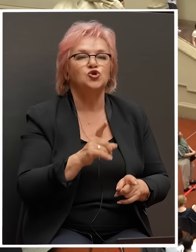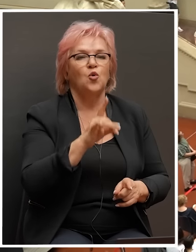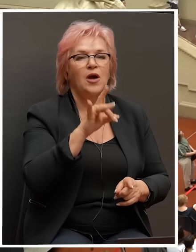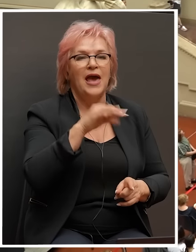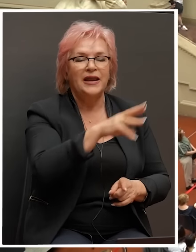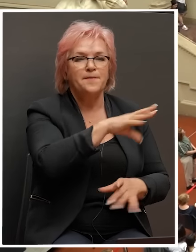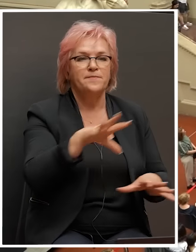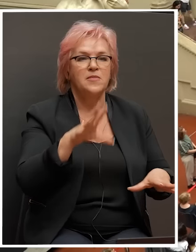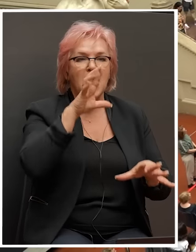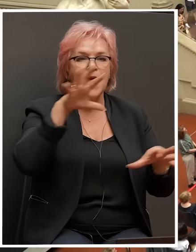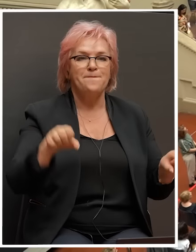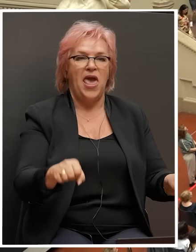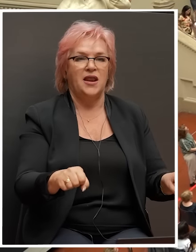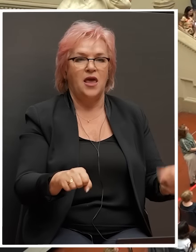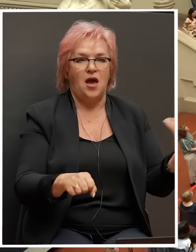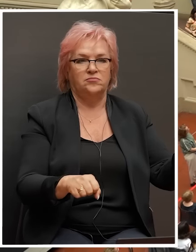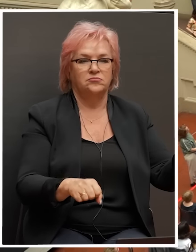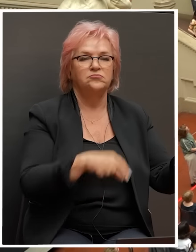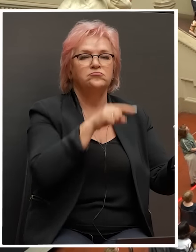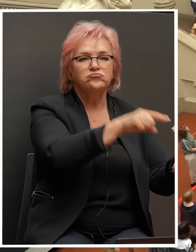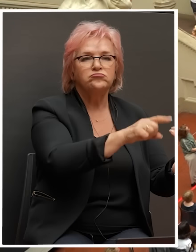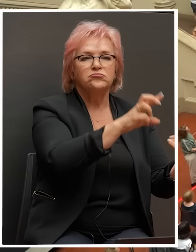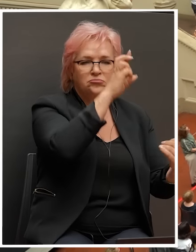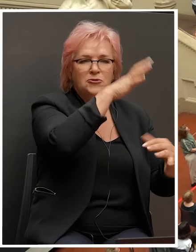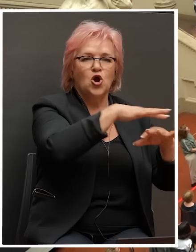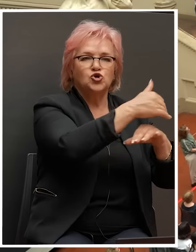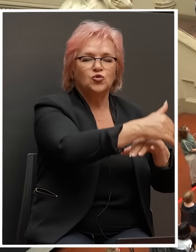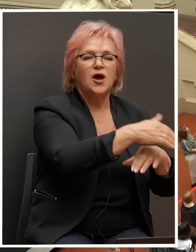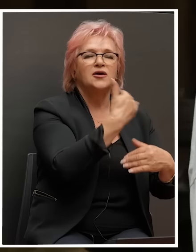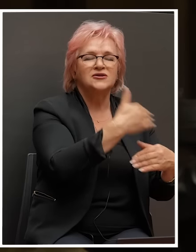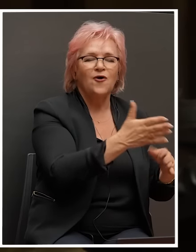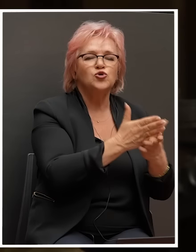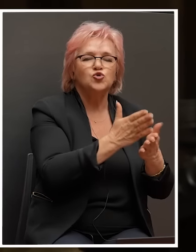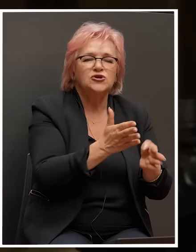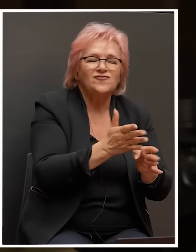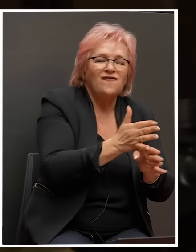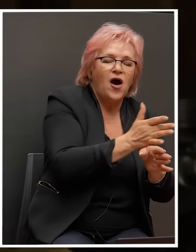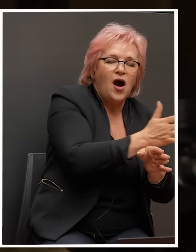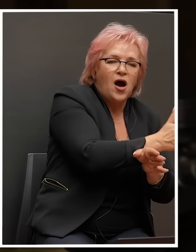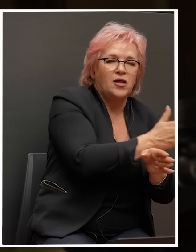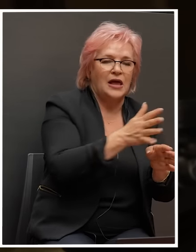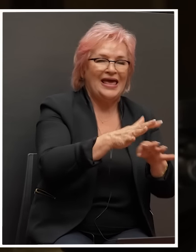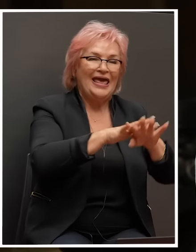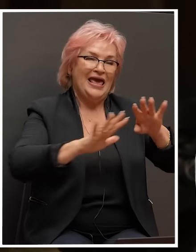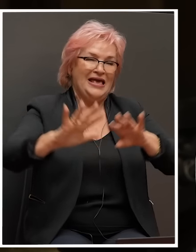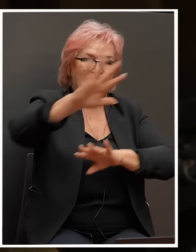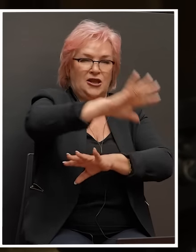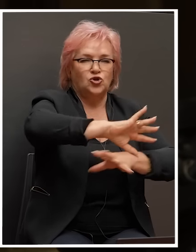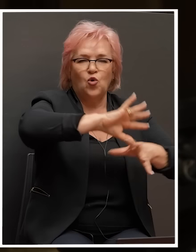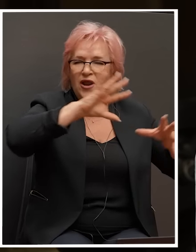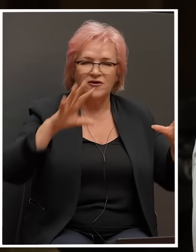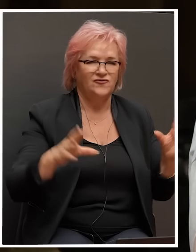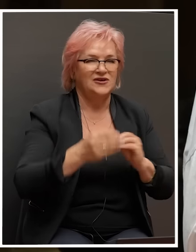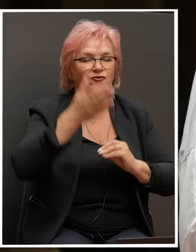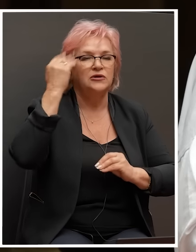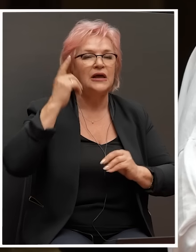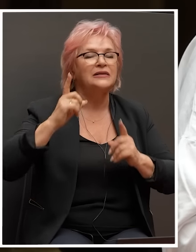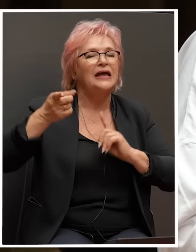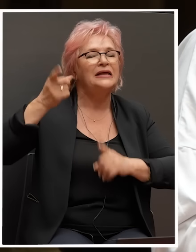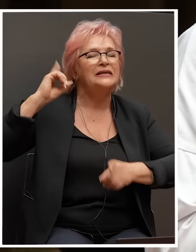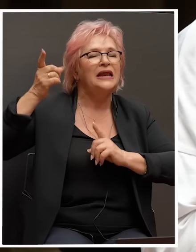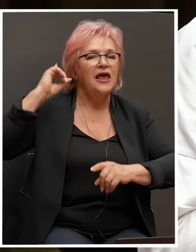империя. Римская империя – государство, которое существовало на территории практически всего известного тогда древнего